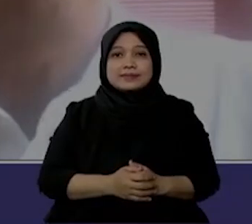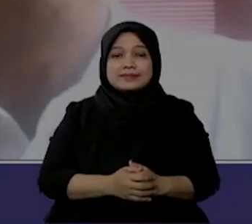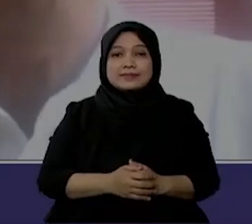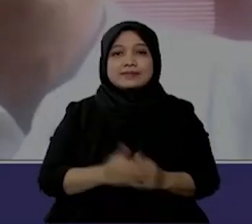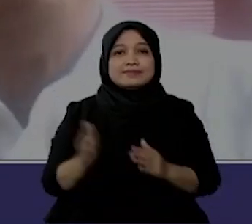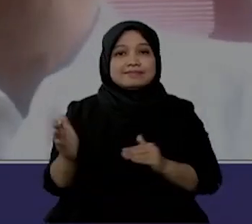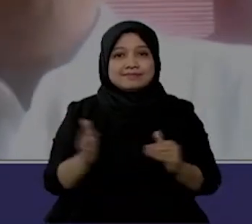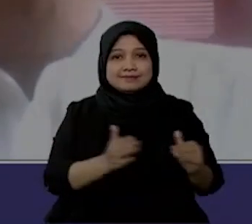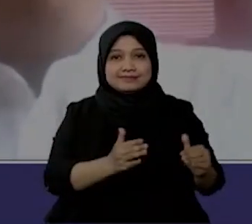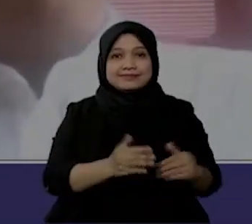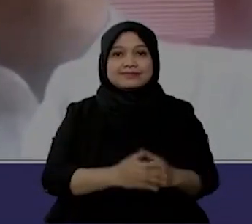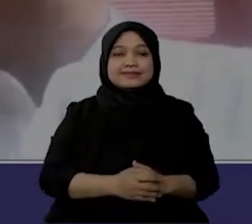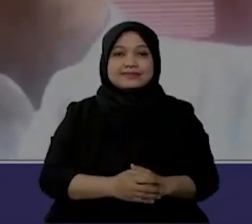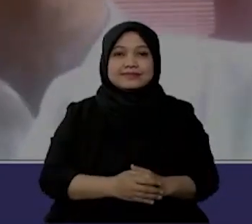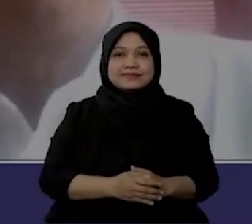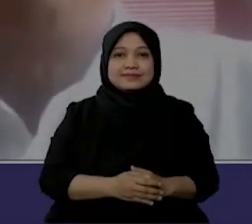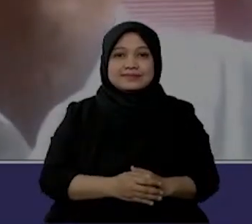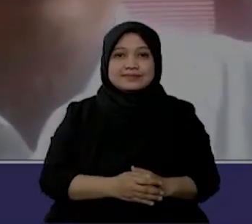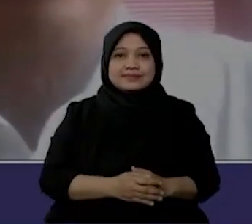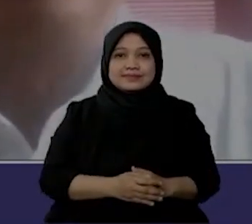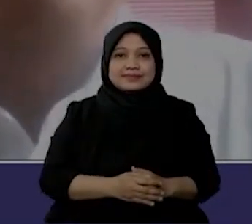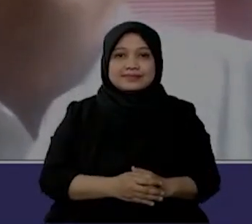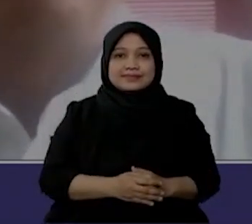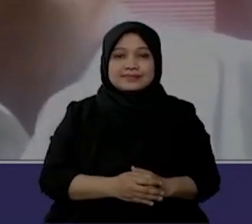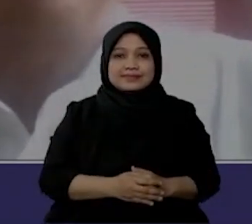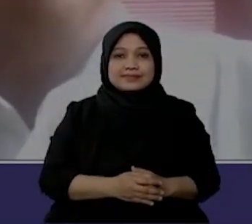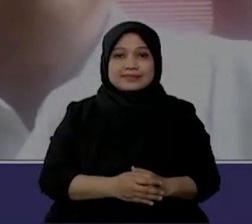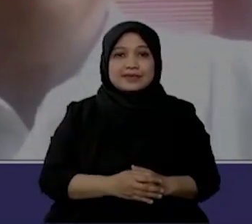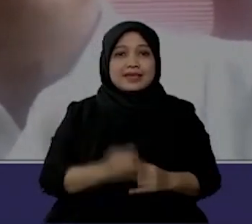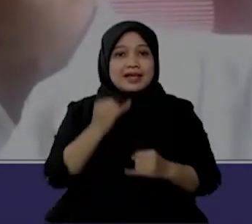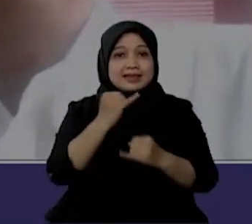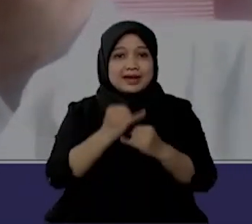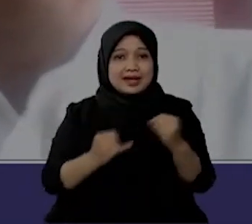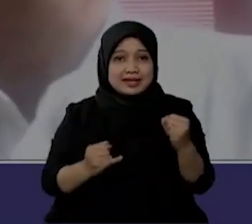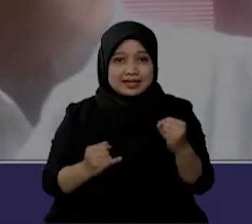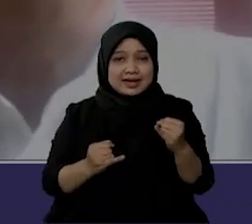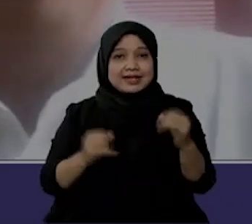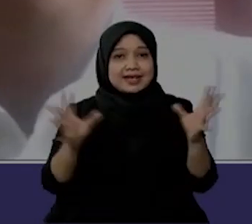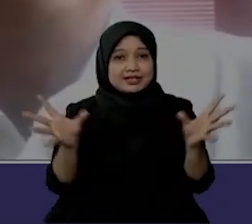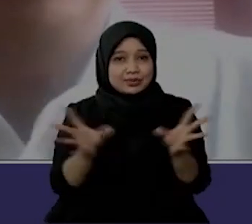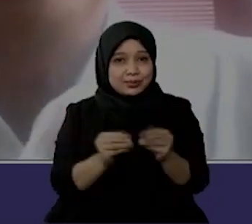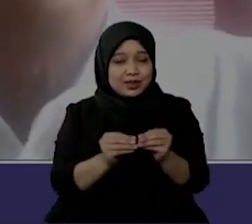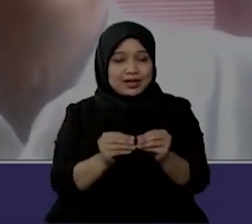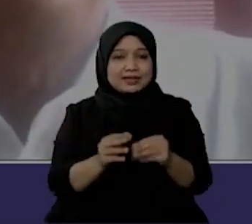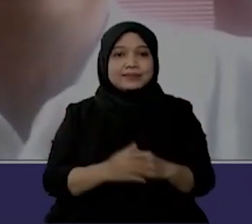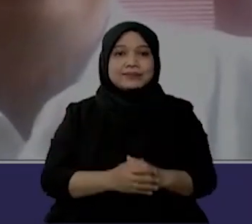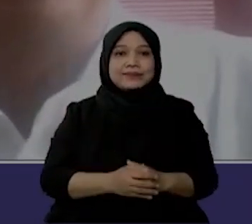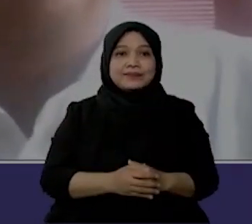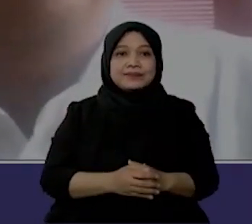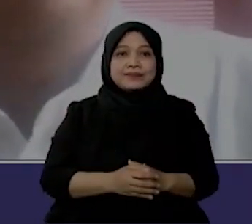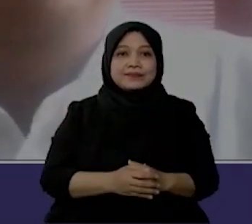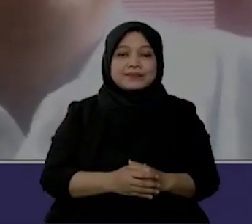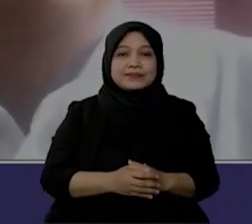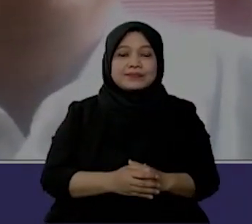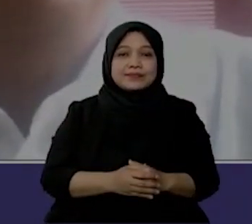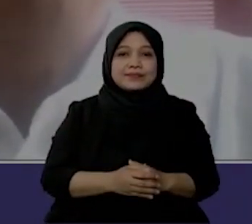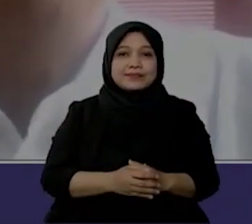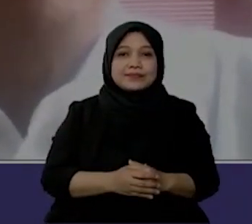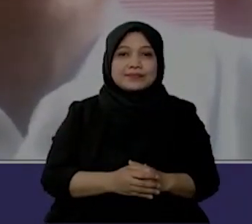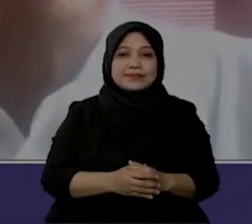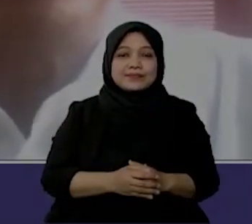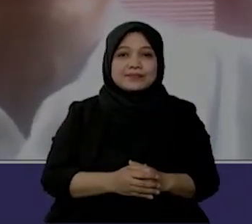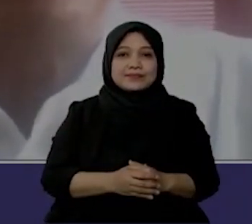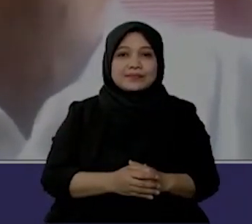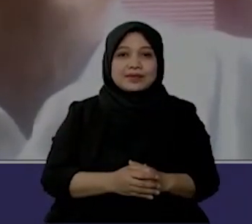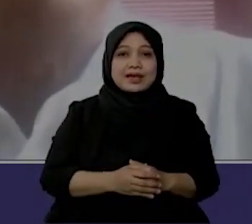Baik. Berikutnya, Pak. Nah, jadi terakhir ini kesimpulan nih ya. Iya. Ya. Jadi